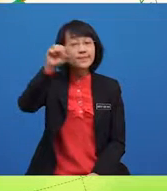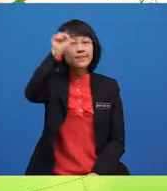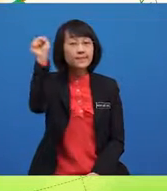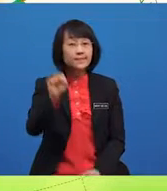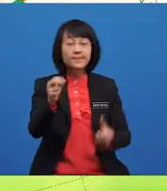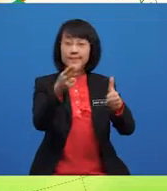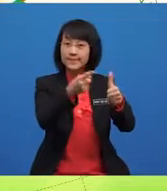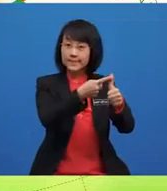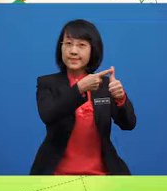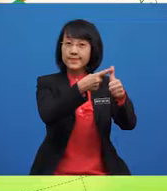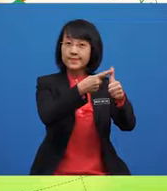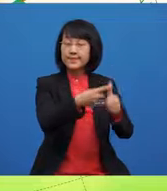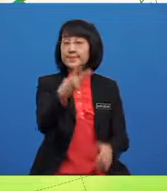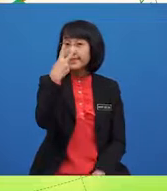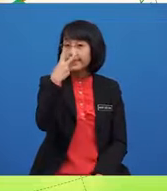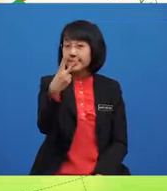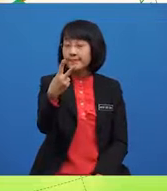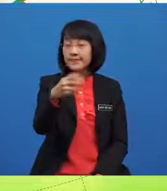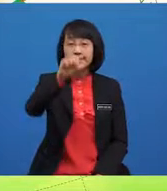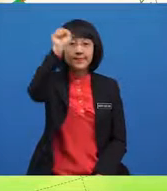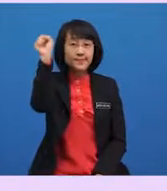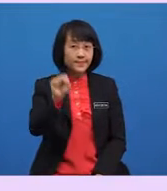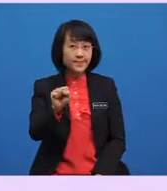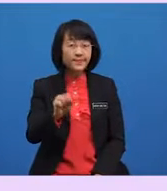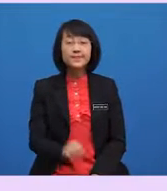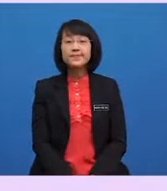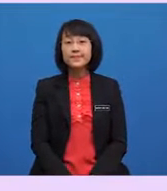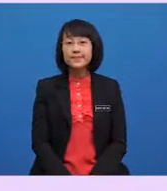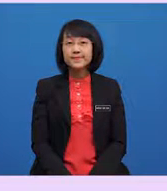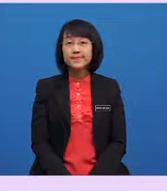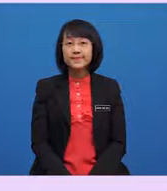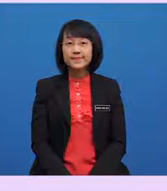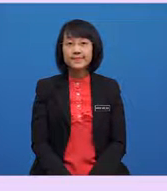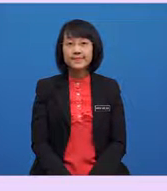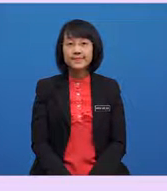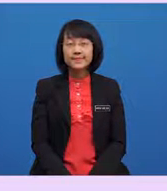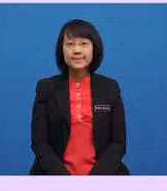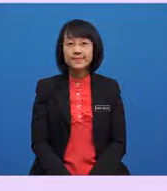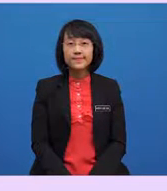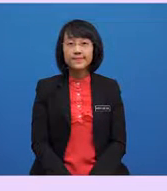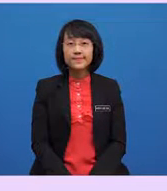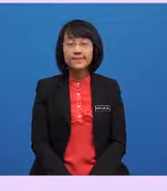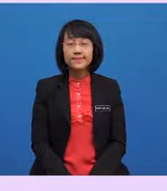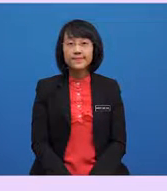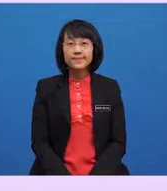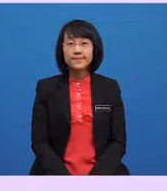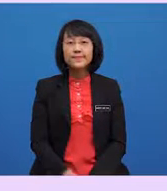pertama, lihat kepada soalan. Soalan menyatakan